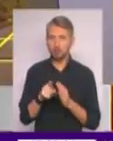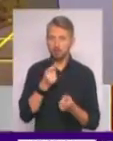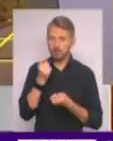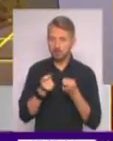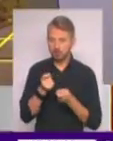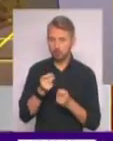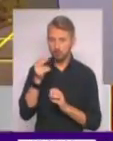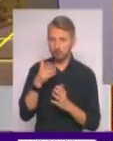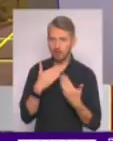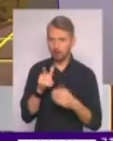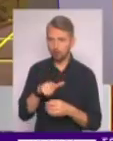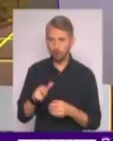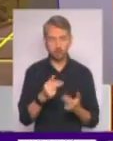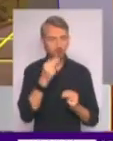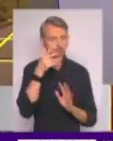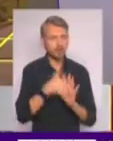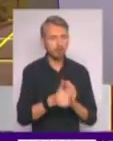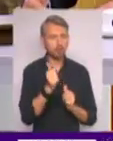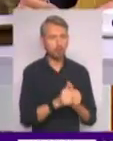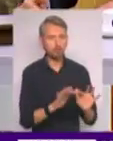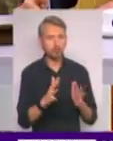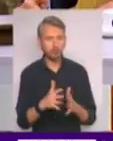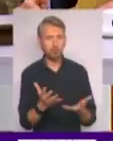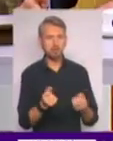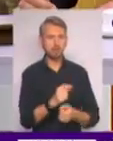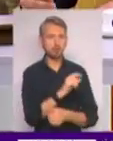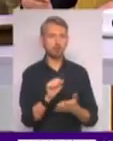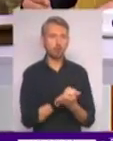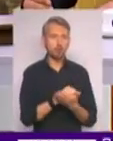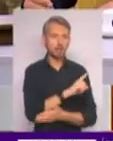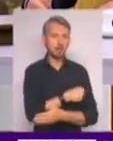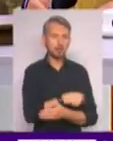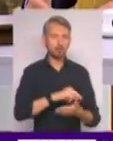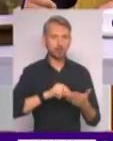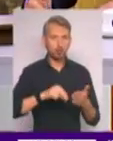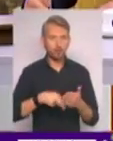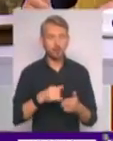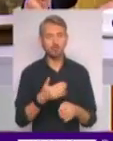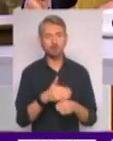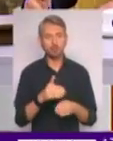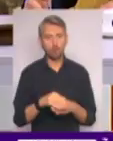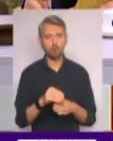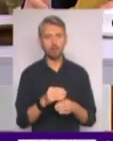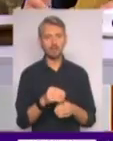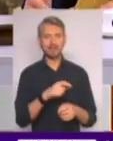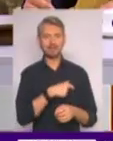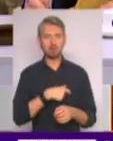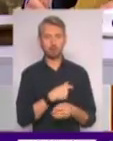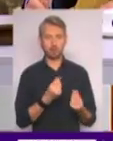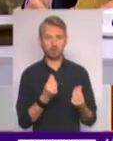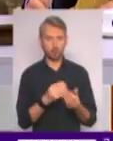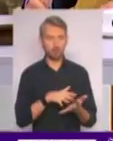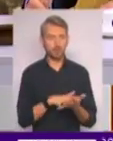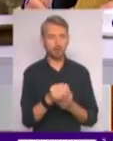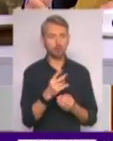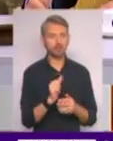кожну історію, ми беремо документи, медичні довідки і так далі. І частково з фонду депутатського ми витратили кошти